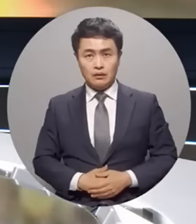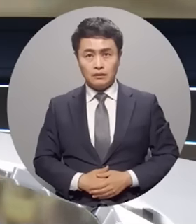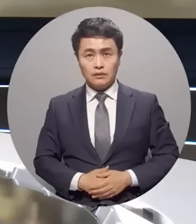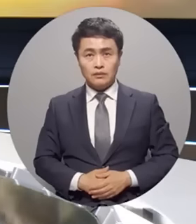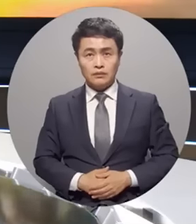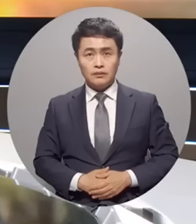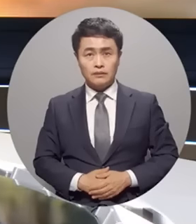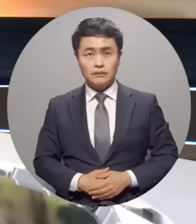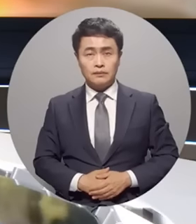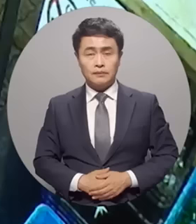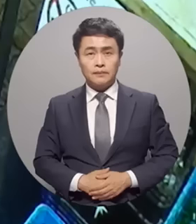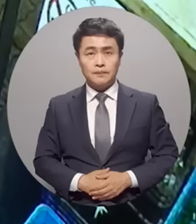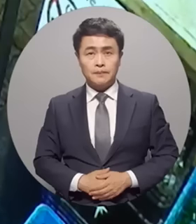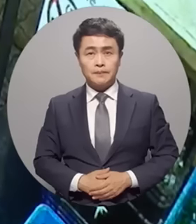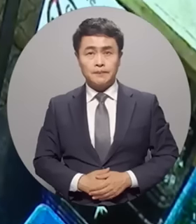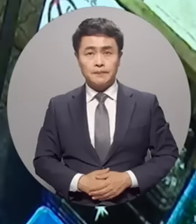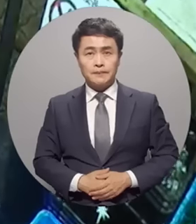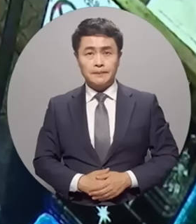보도입니다.